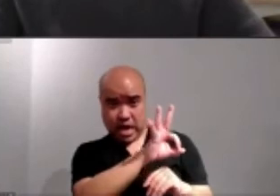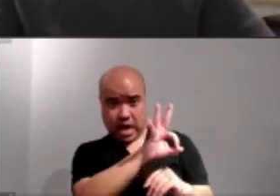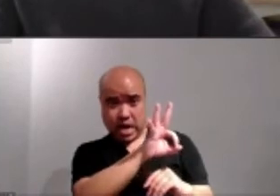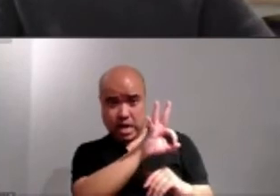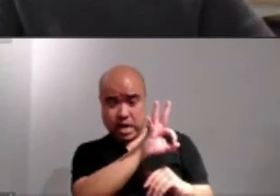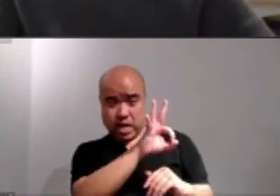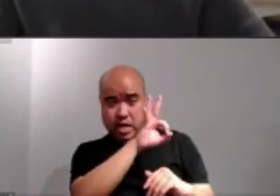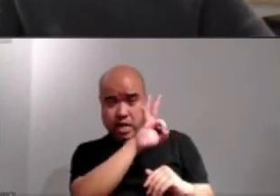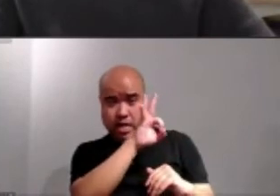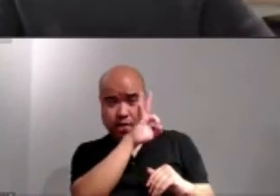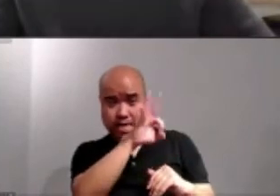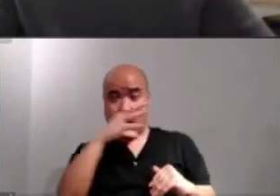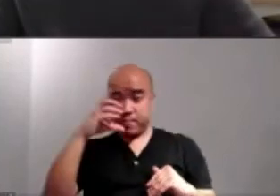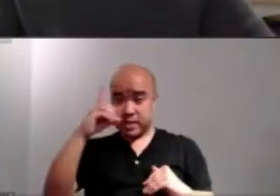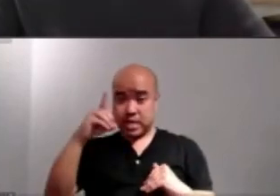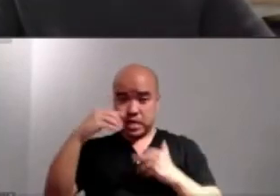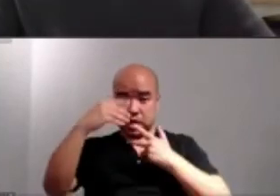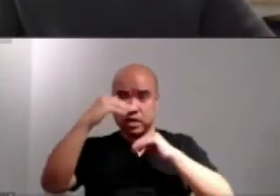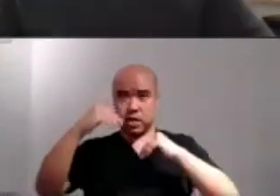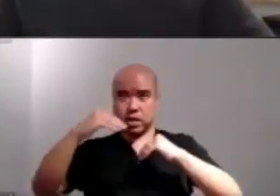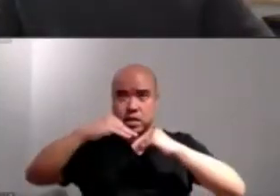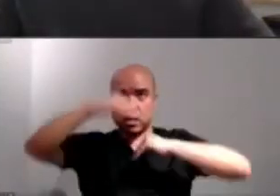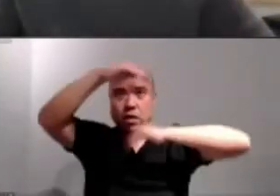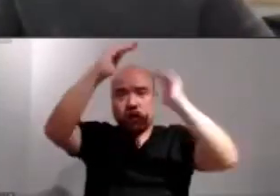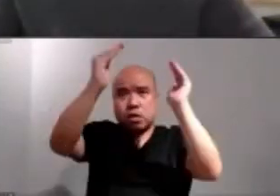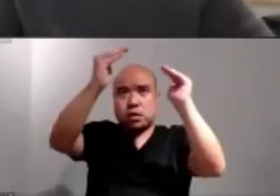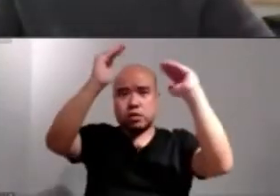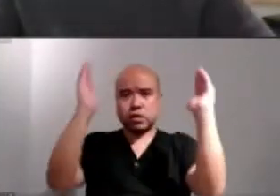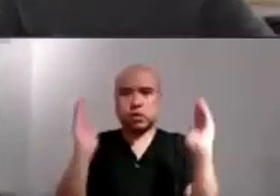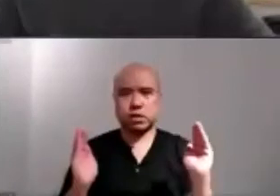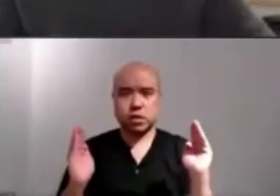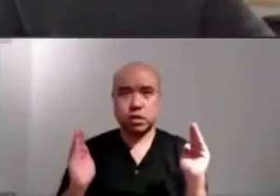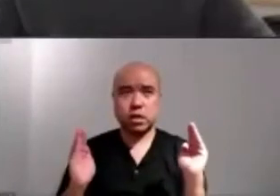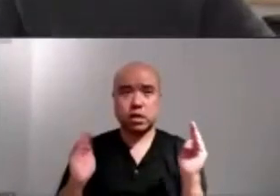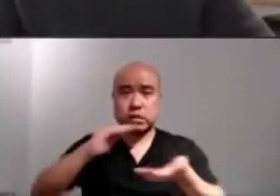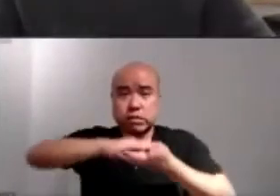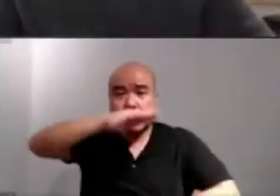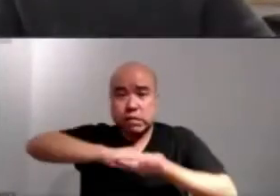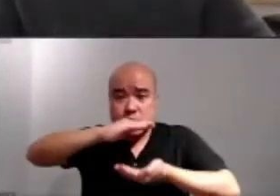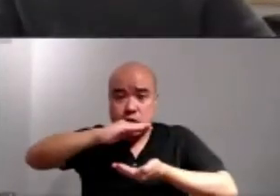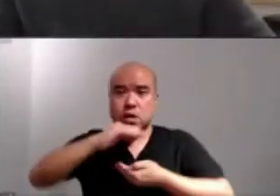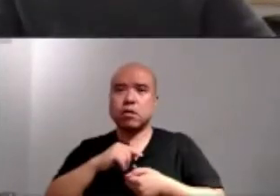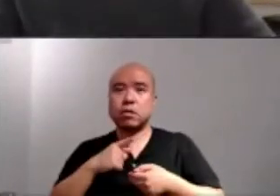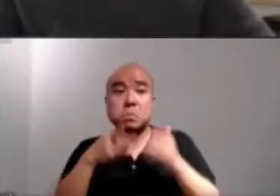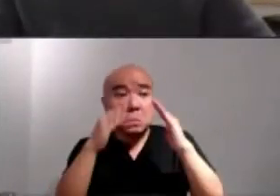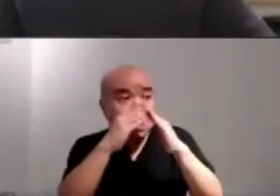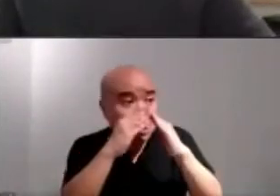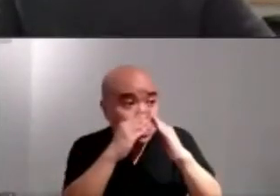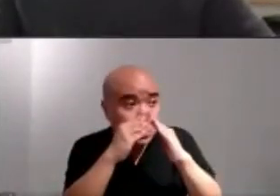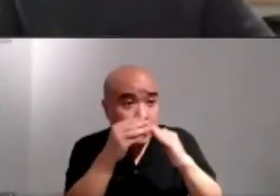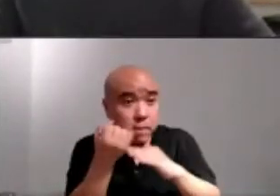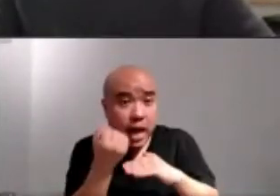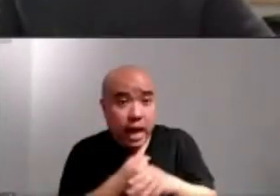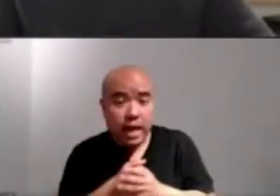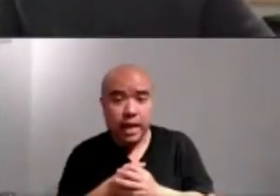而家已經可以做緊嘅啦。咁其實係點嘅咧？即係住到噶嘛？係咪？即係冇